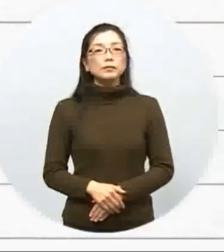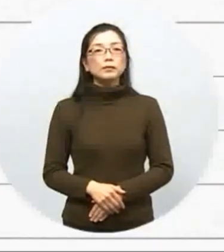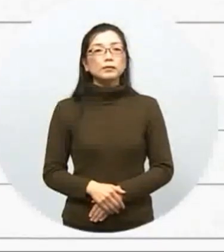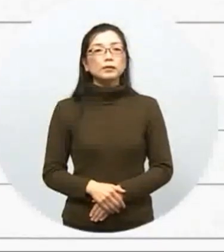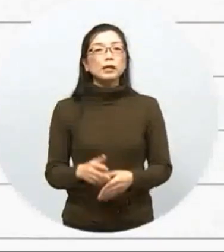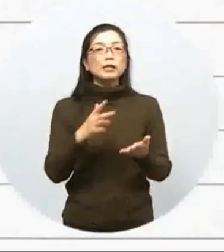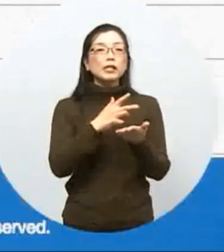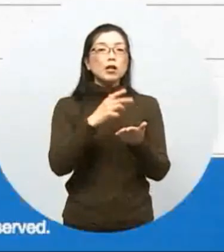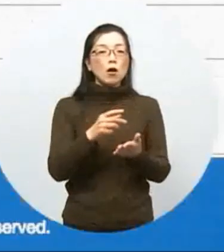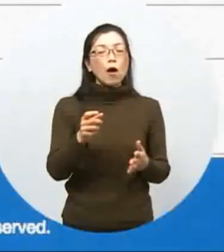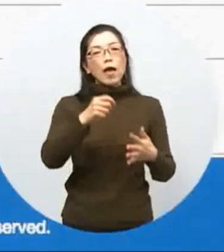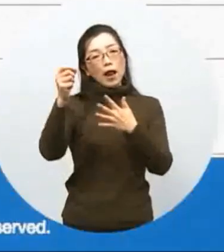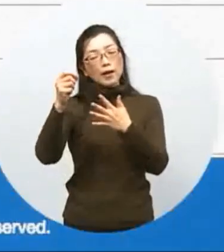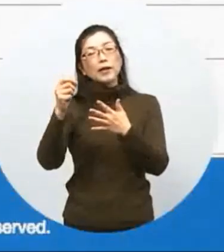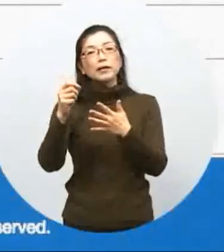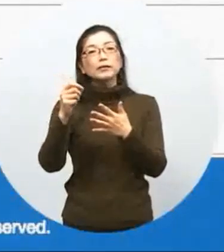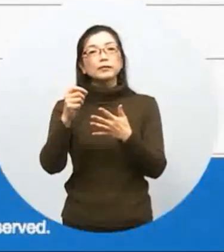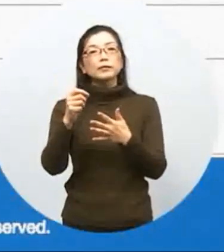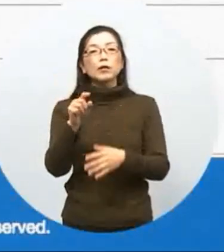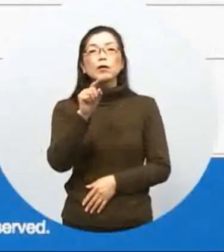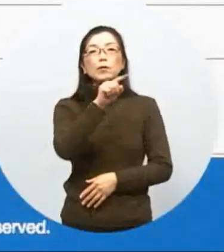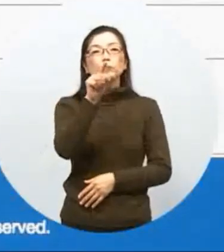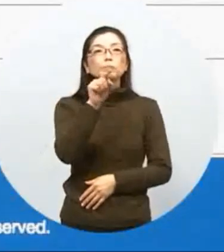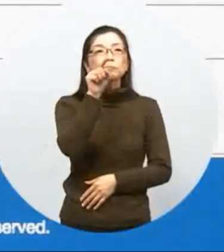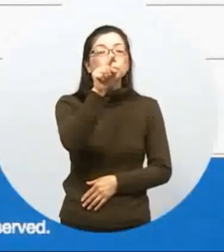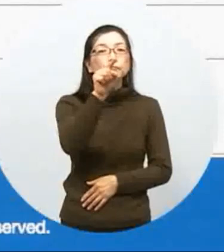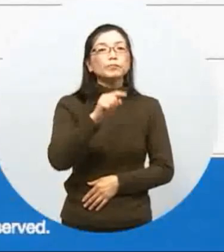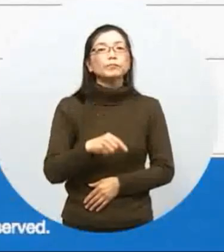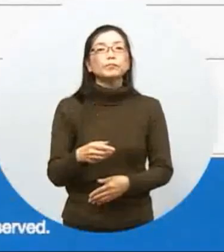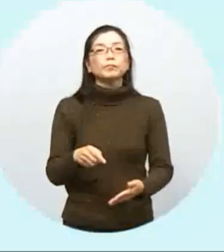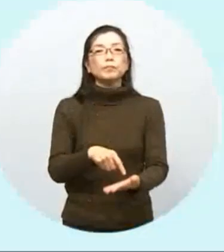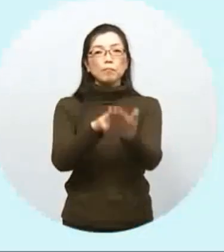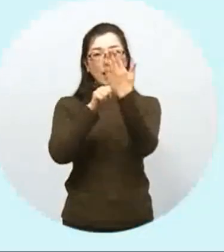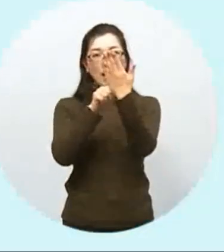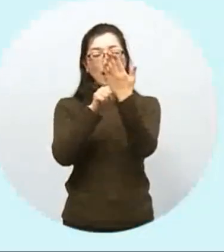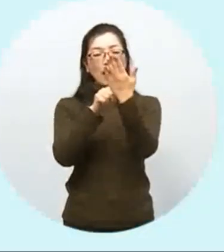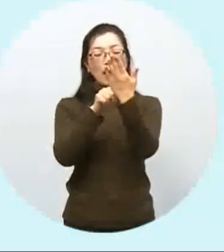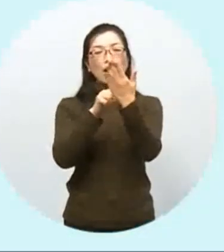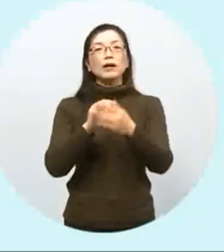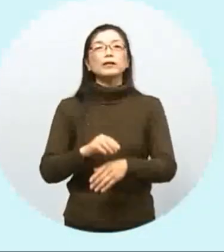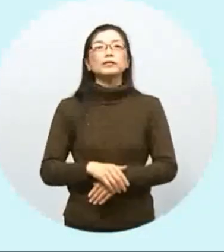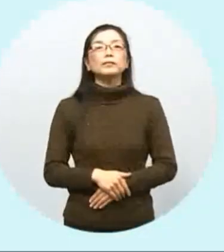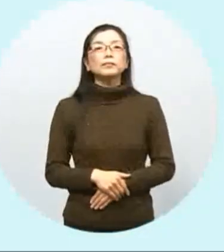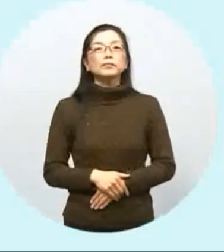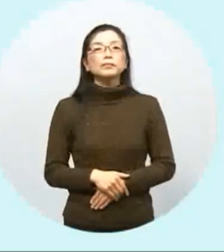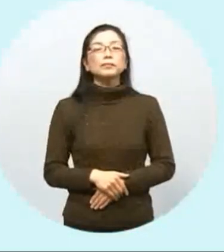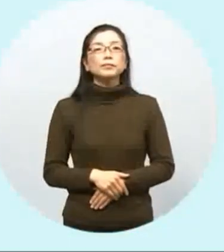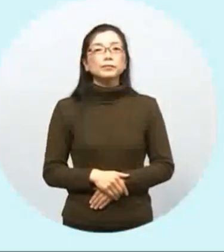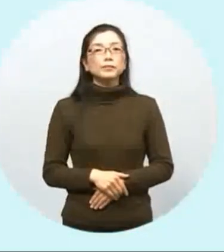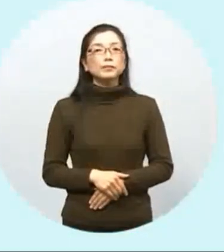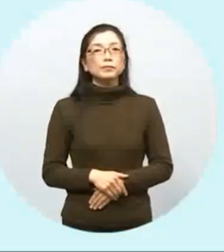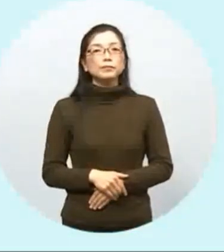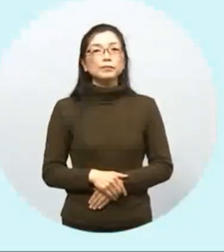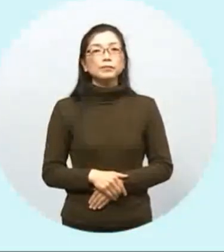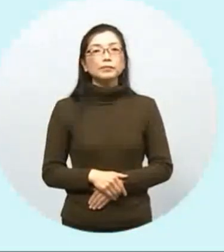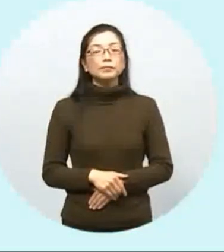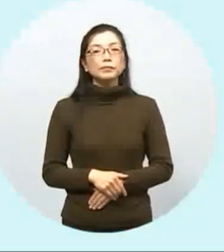資料を選び画像リンクをクリックすることで見たい資料が表示されるということです